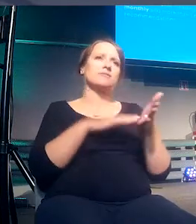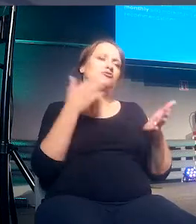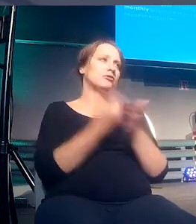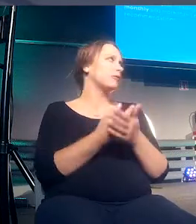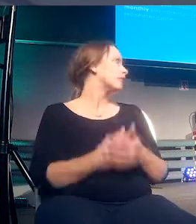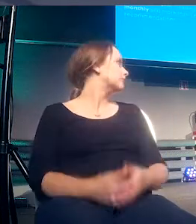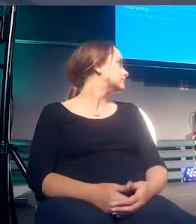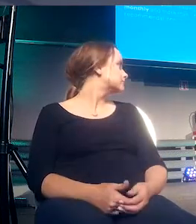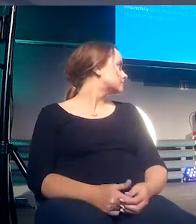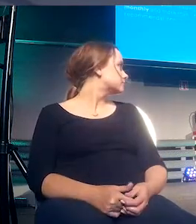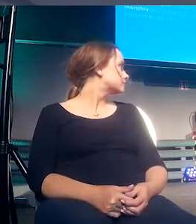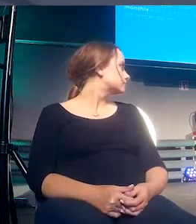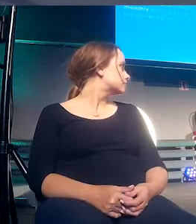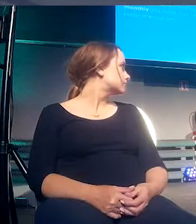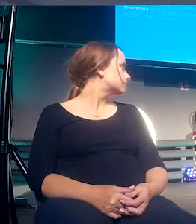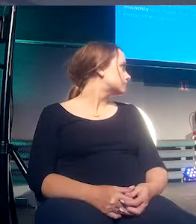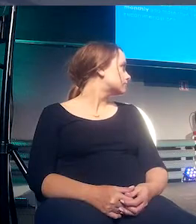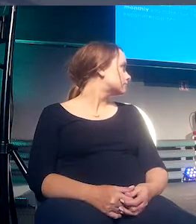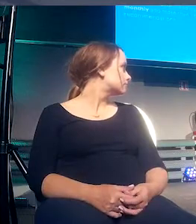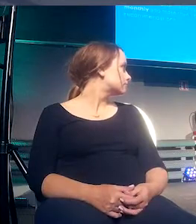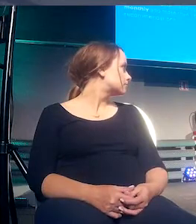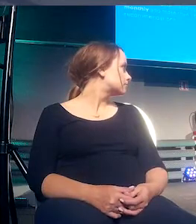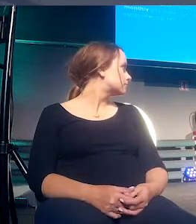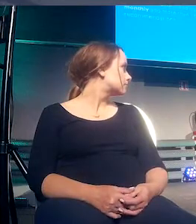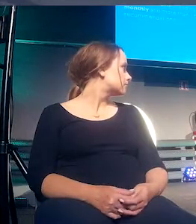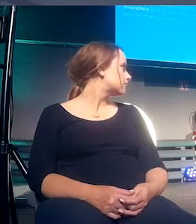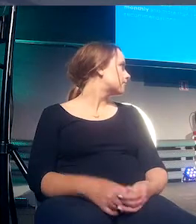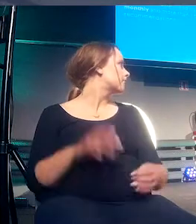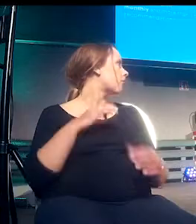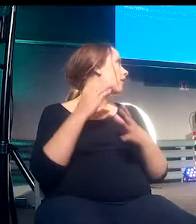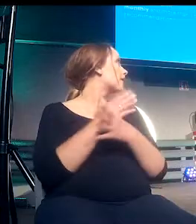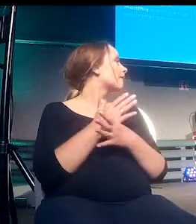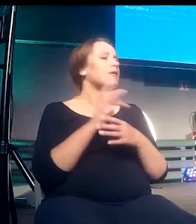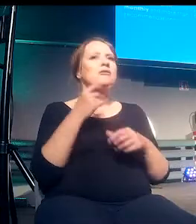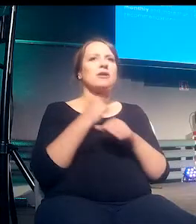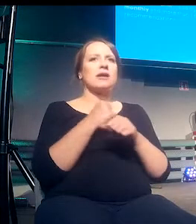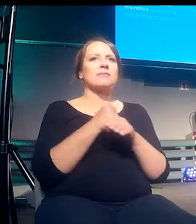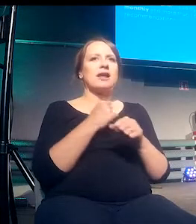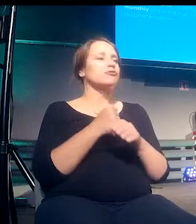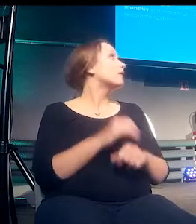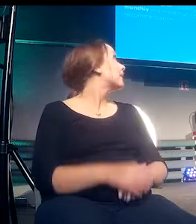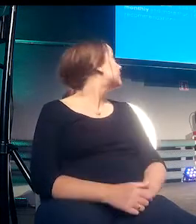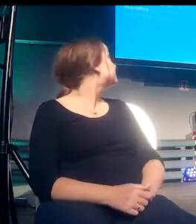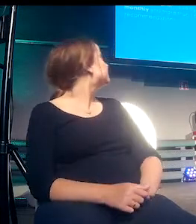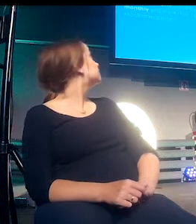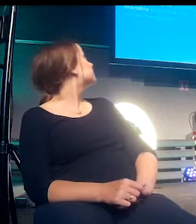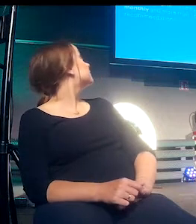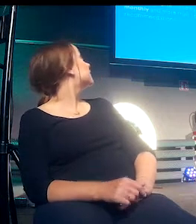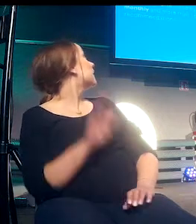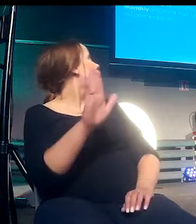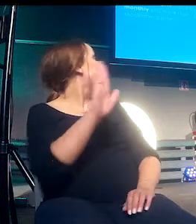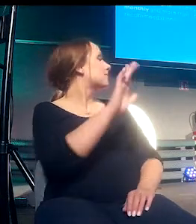Moja firma, jakby dział w mojej firmie, w której pracuję, robił na przykład projekt dla BBC dotyczący personalizacji kontentu, który w